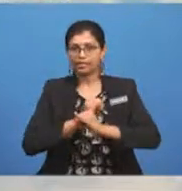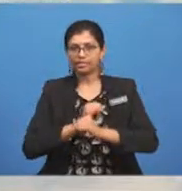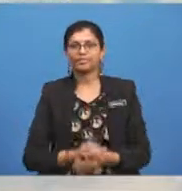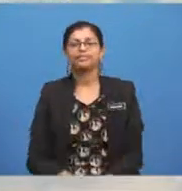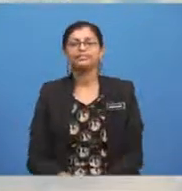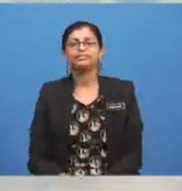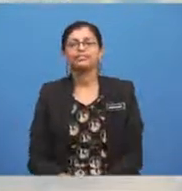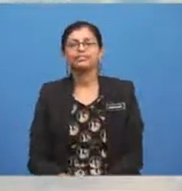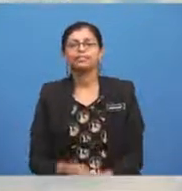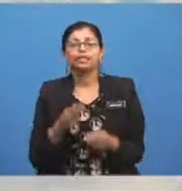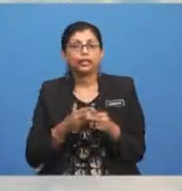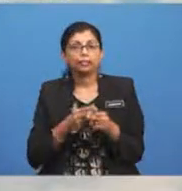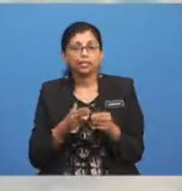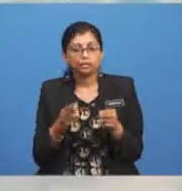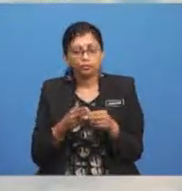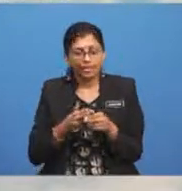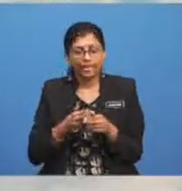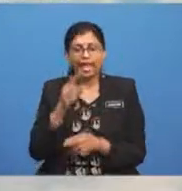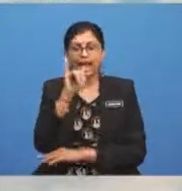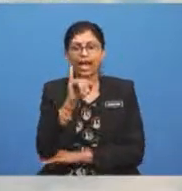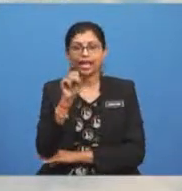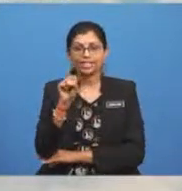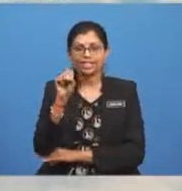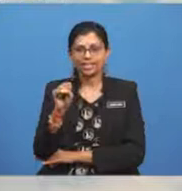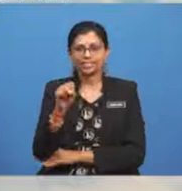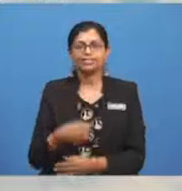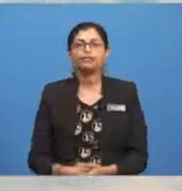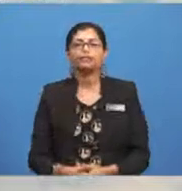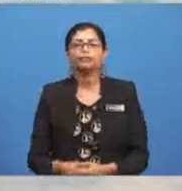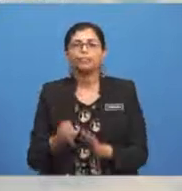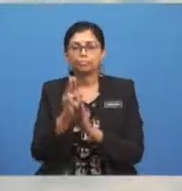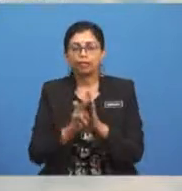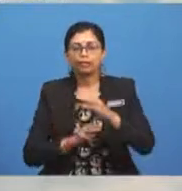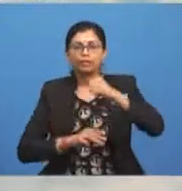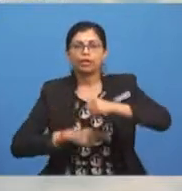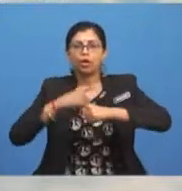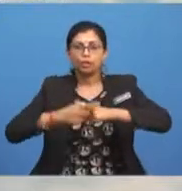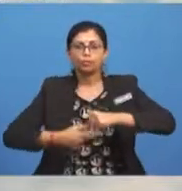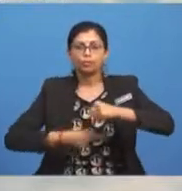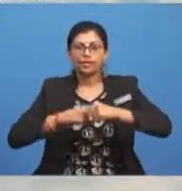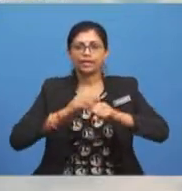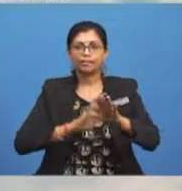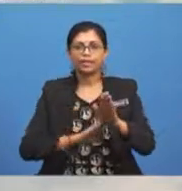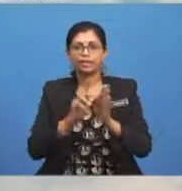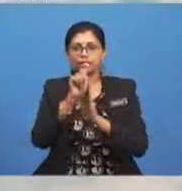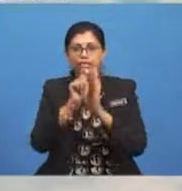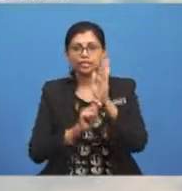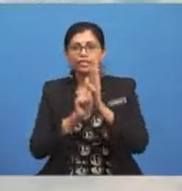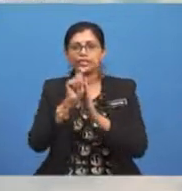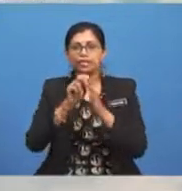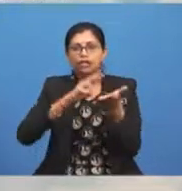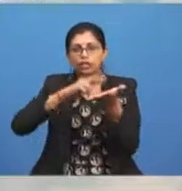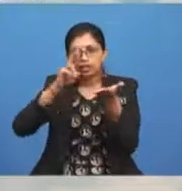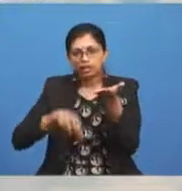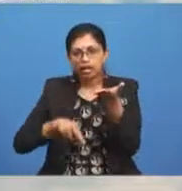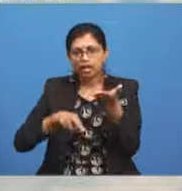lebih dikenali sebagai singkatan ISS pula mengorbit pada ketinggian yang lebih rendah, iaitu